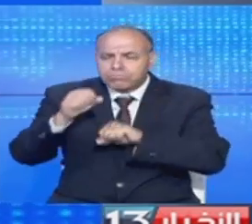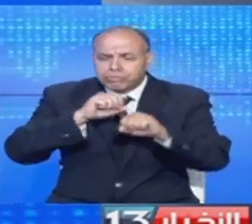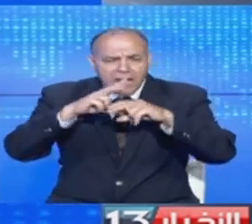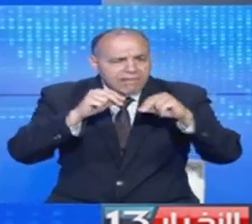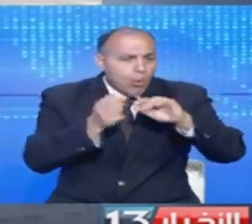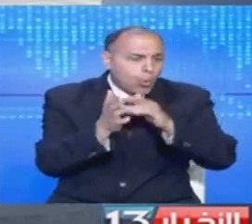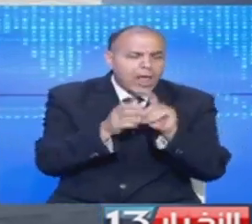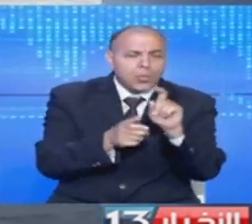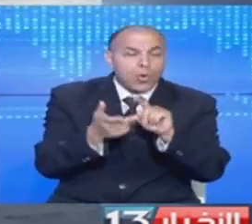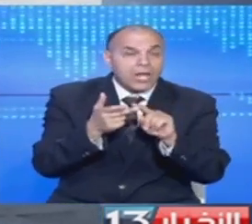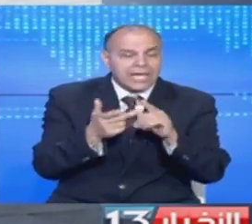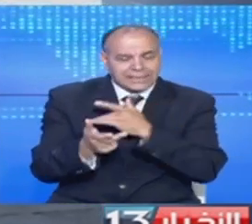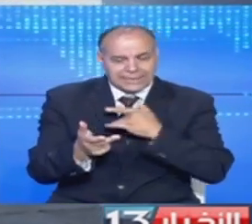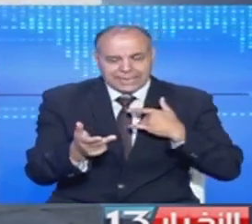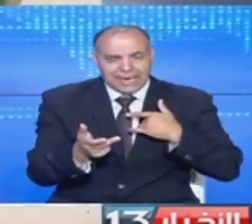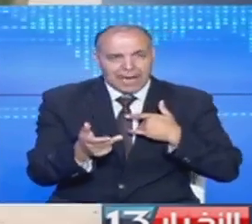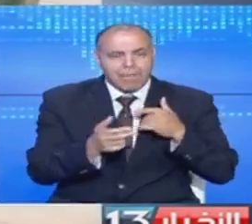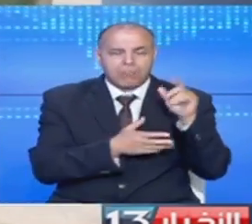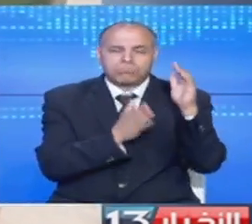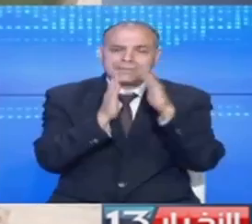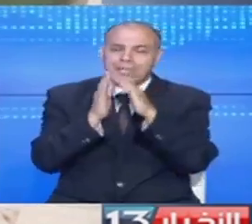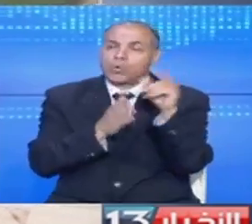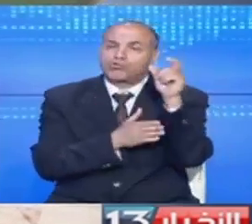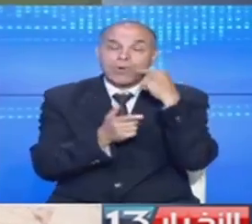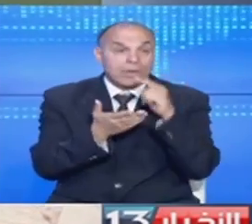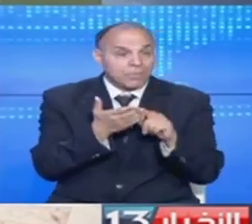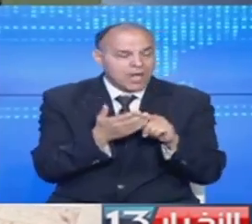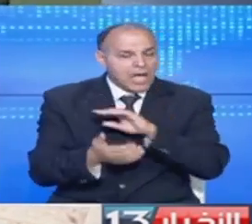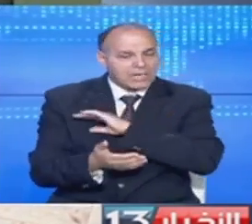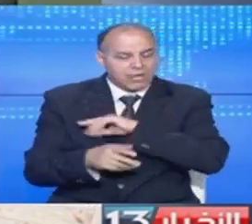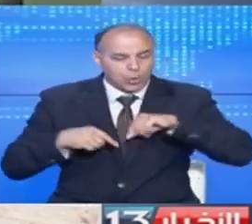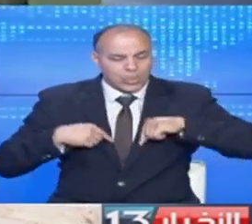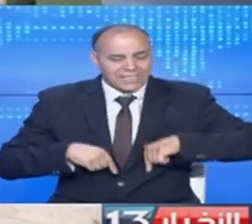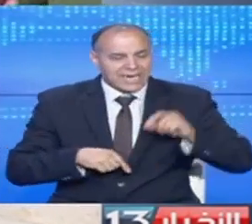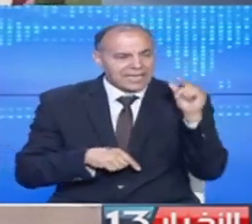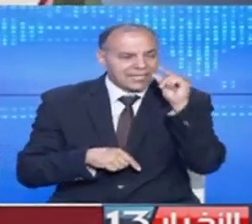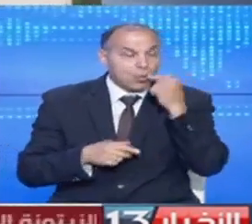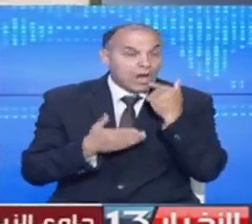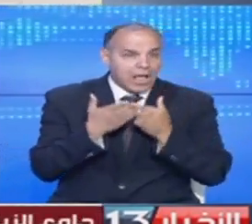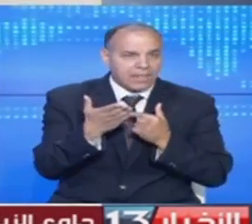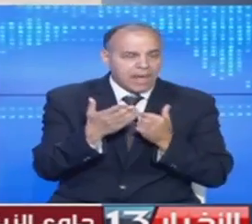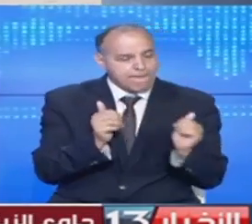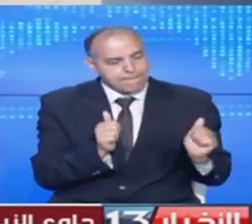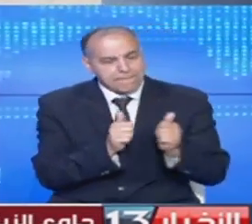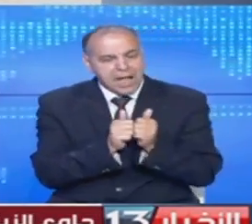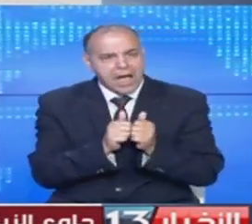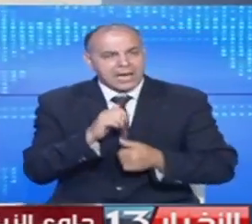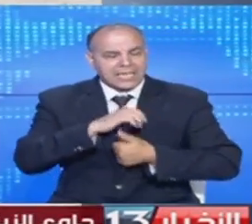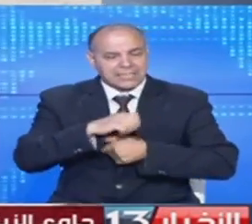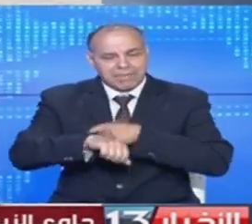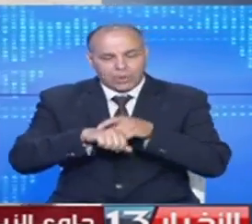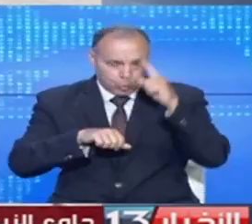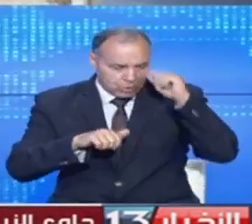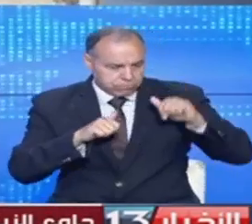وتنظيف لضمان سلامة رواد بيوت الله. وقد أشرف وزير الشؤون الدينية أحمد عظوم صحبة رئيسة بلدية